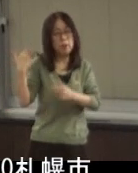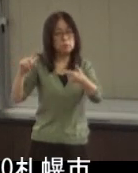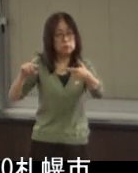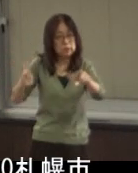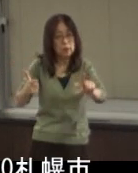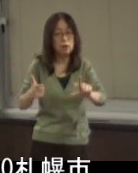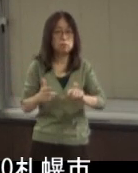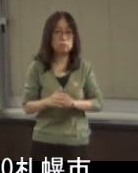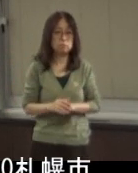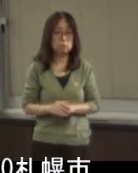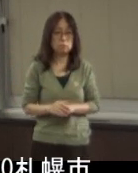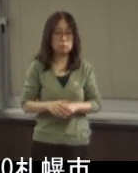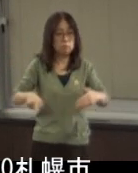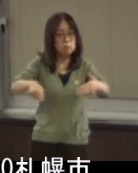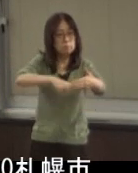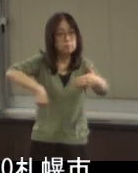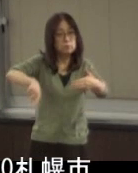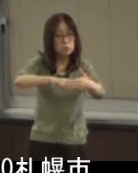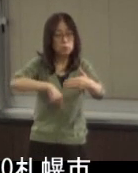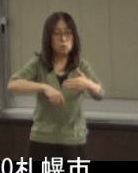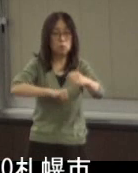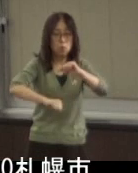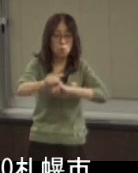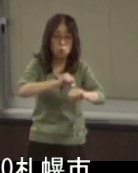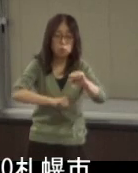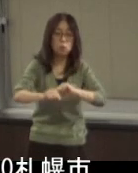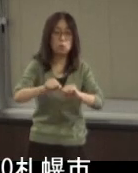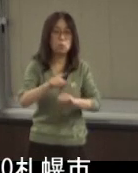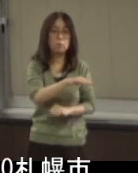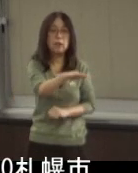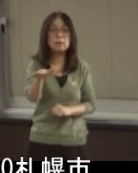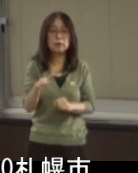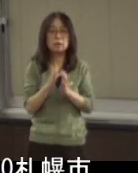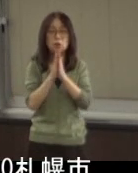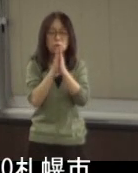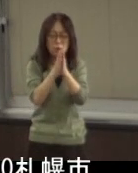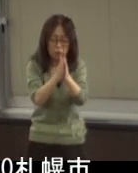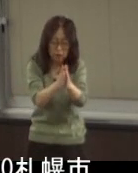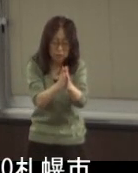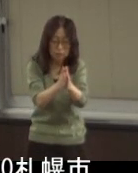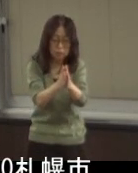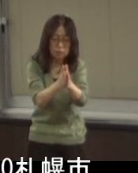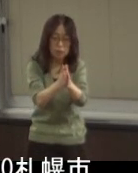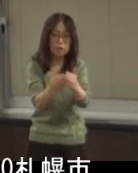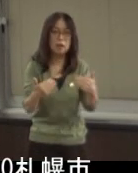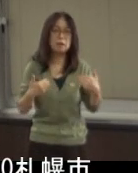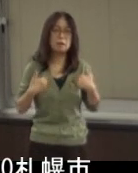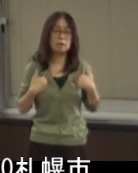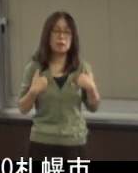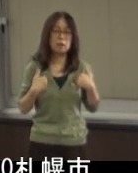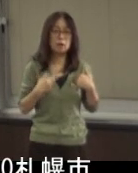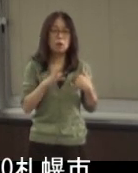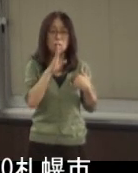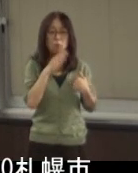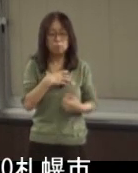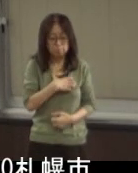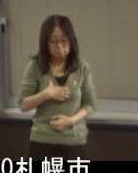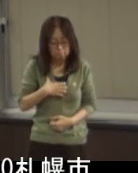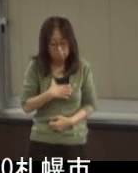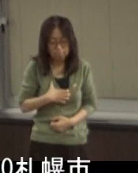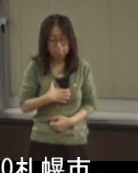ね、行動を皆様方にお願いをしなければならない、大変心苦しい状況でございますけれども